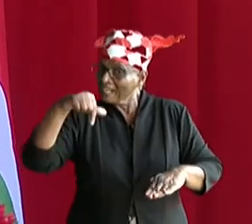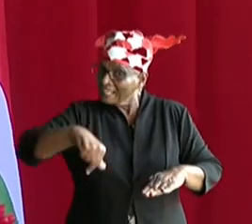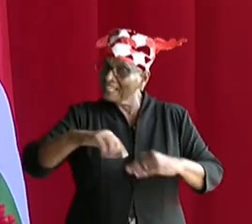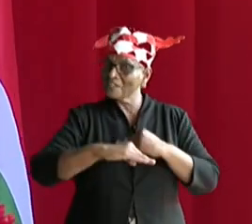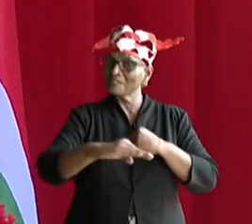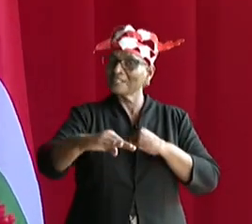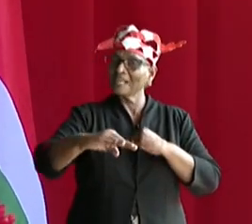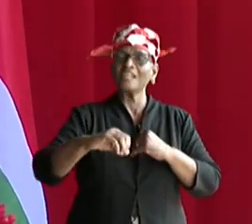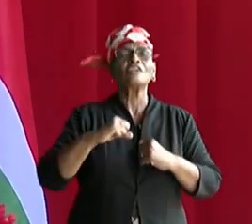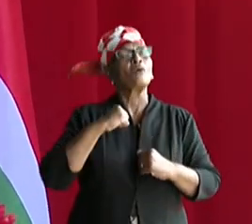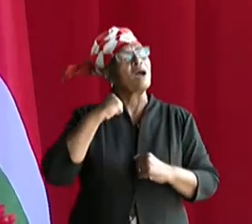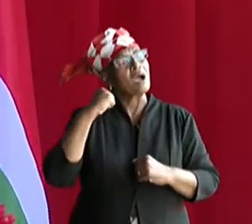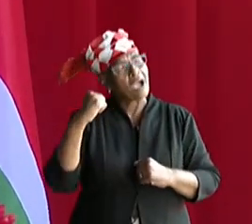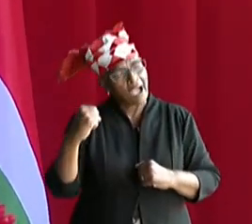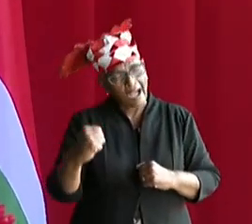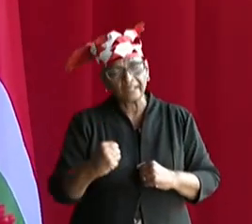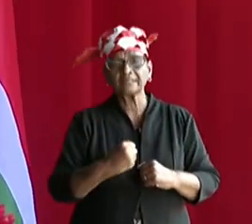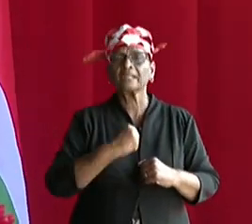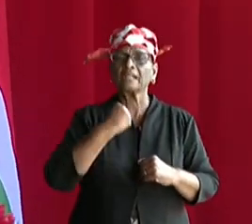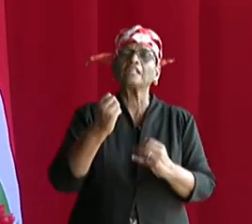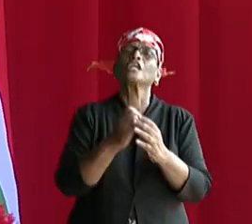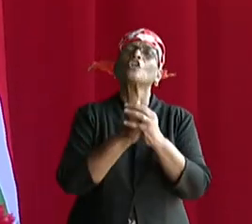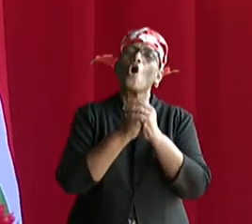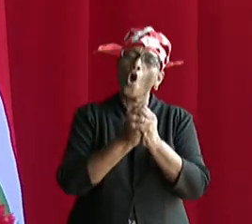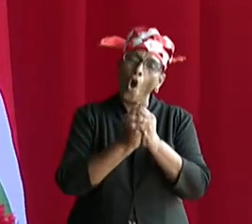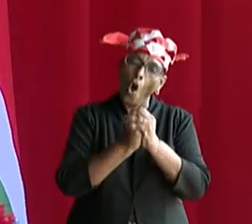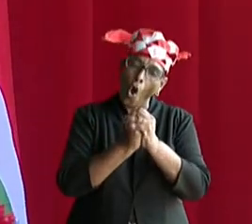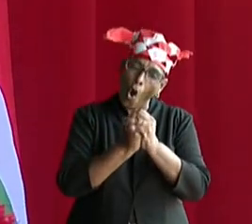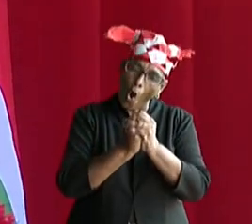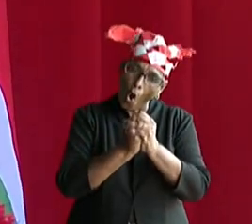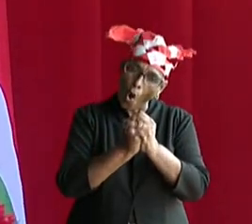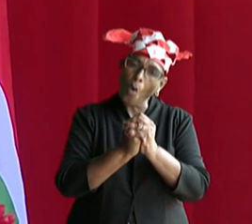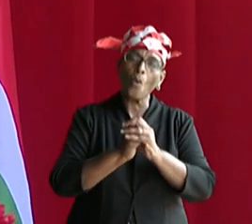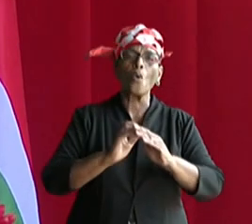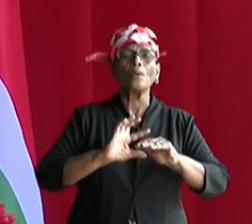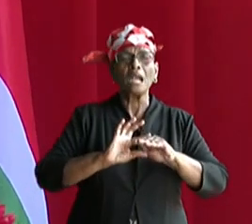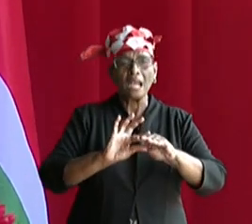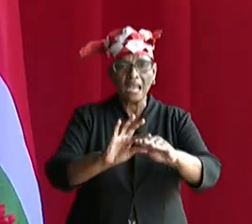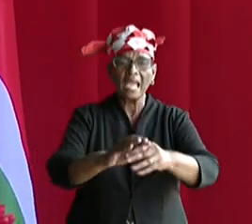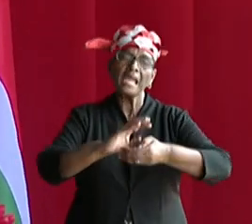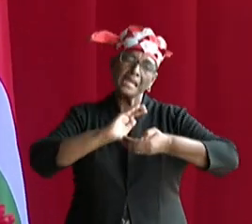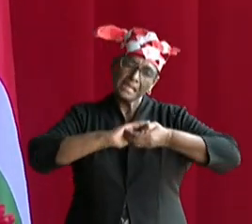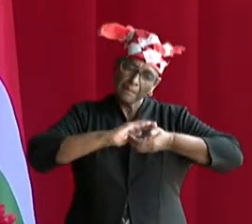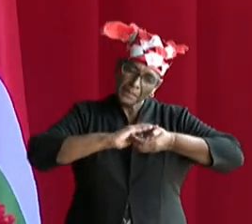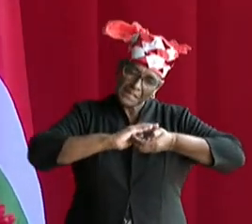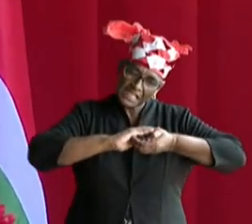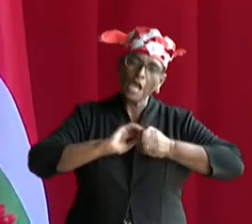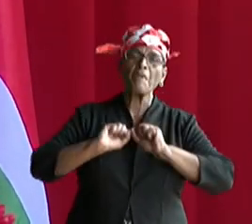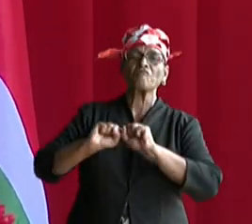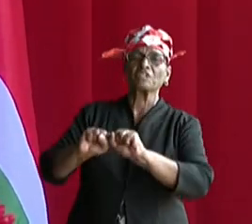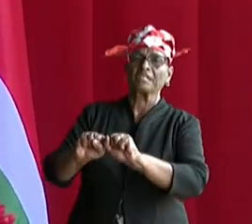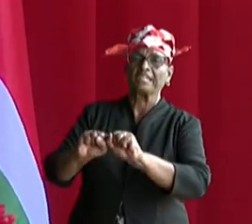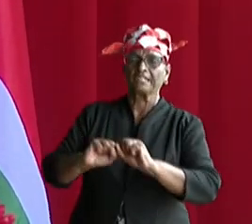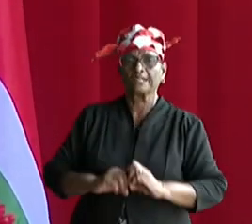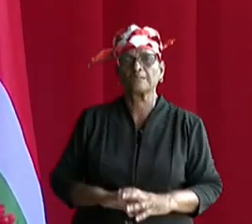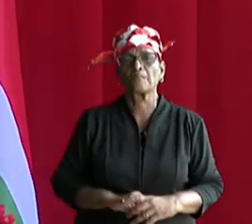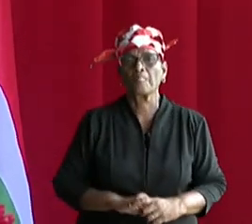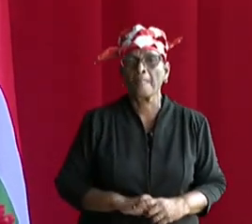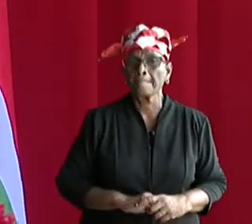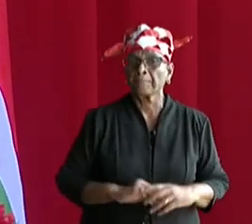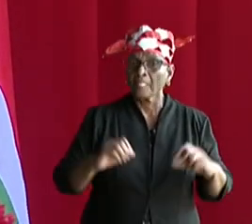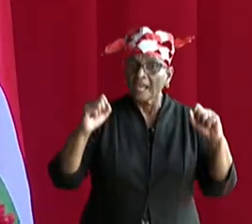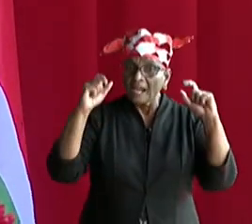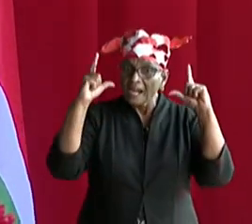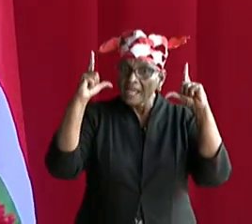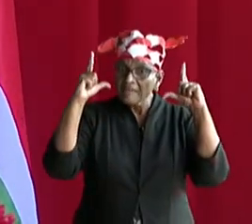alle omstandigheden moeten behouden, beleiden, beschermen en verdedigen. Een leven